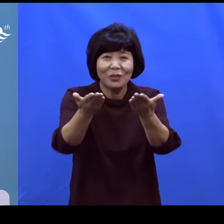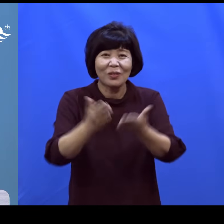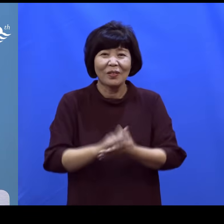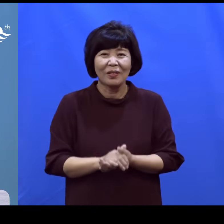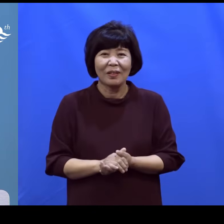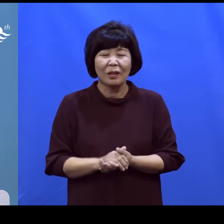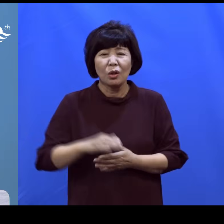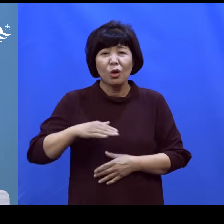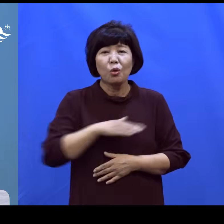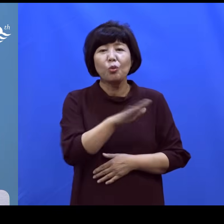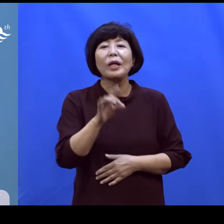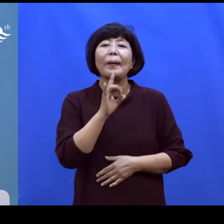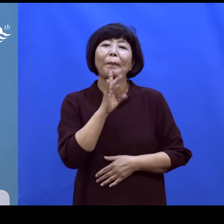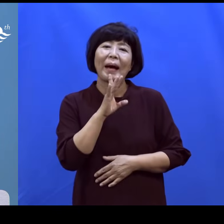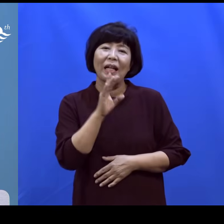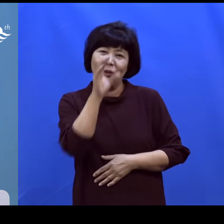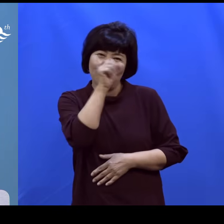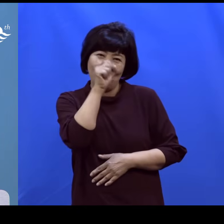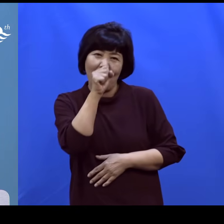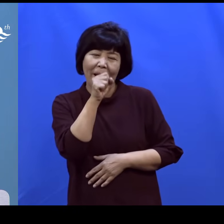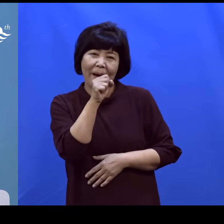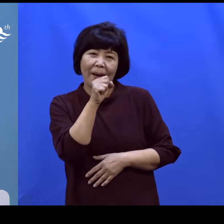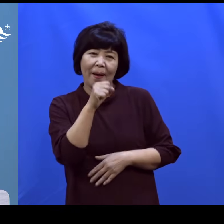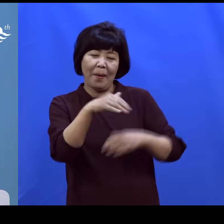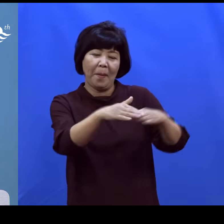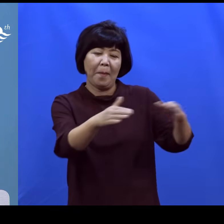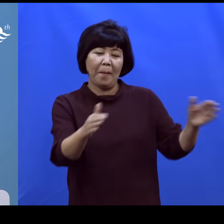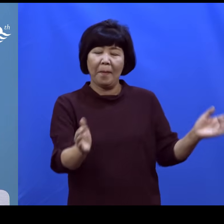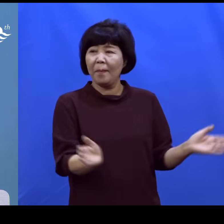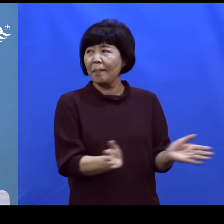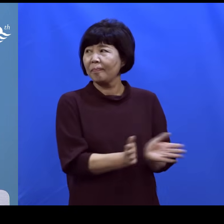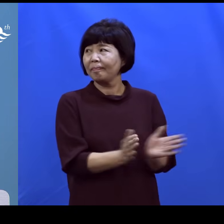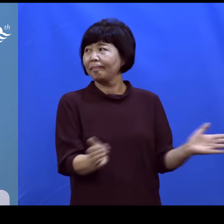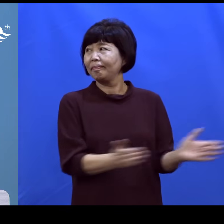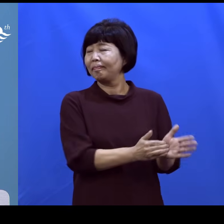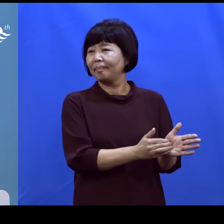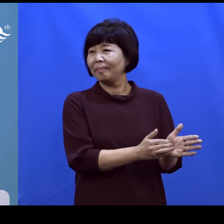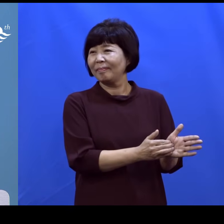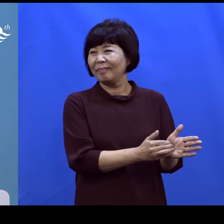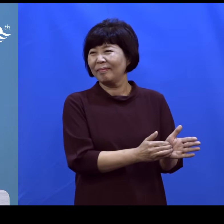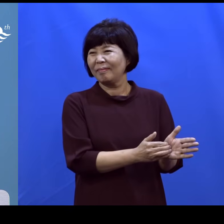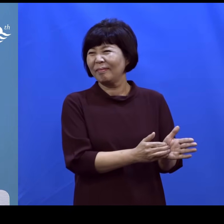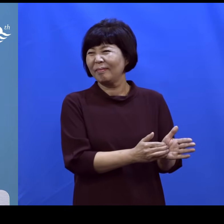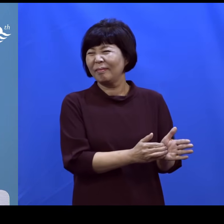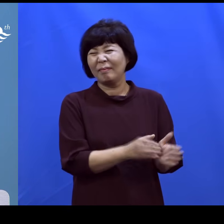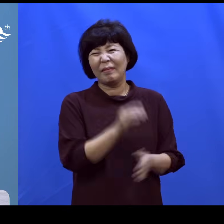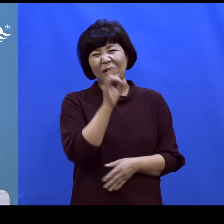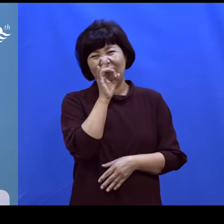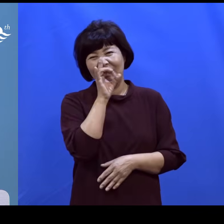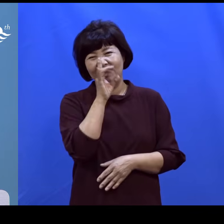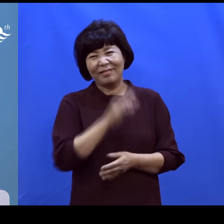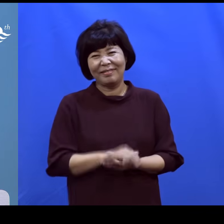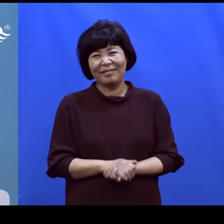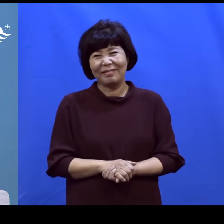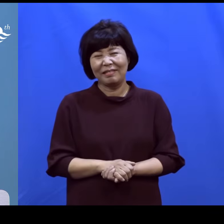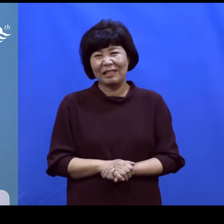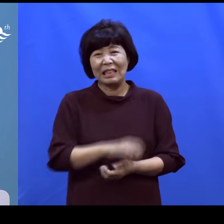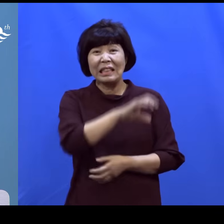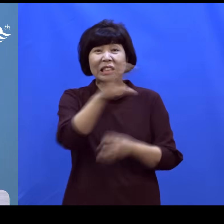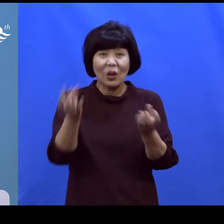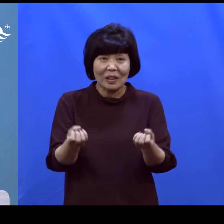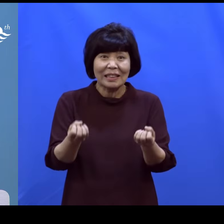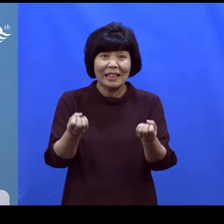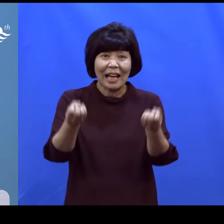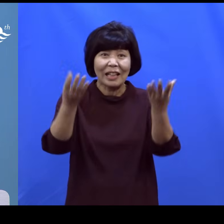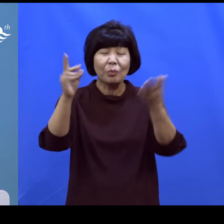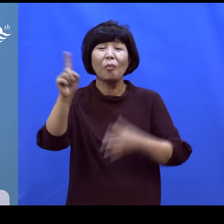뭐 좋아요, 그죠? 좋아요. 근데 문제는 뭐예요? 우리끼리만의 잔치가 되어서는 안 된다. 성탄은 뭐예요? 여러분, 성탄을 알리는